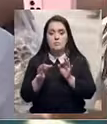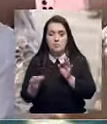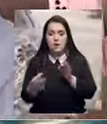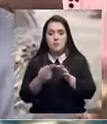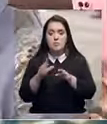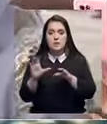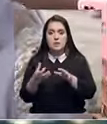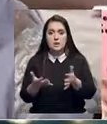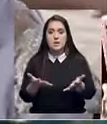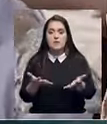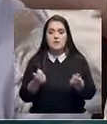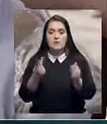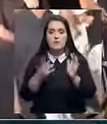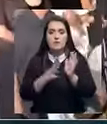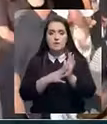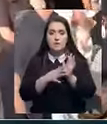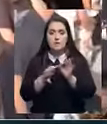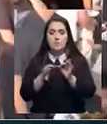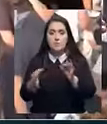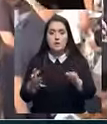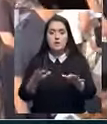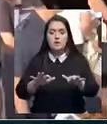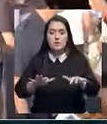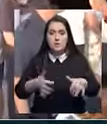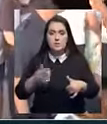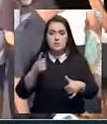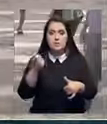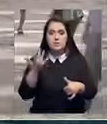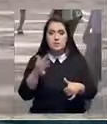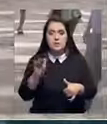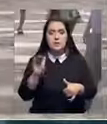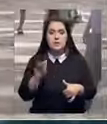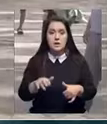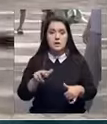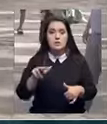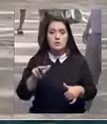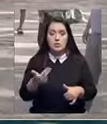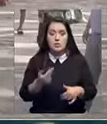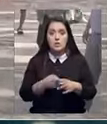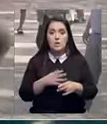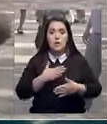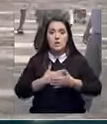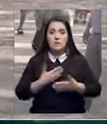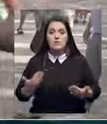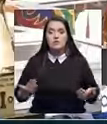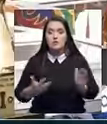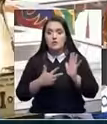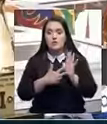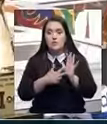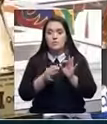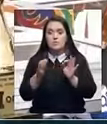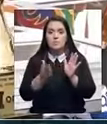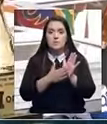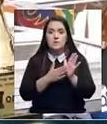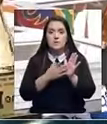присудили ребятам из 29-го микрорайона. Они забрали с собой 150 тысяч. Тройку лидеров замкнули активные жители 8-го микрорайона. Их приз